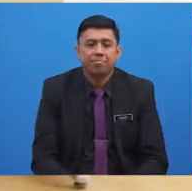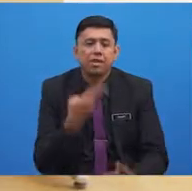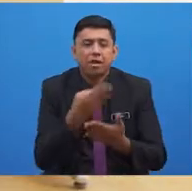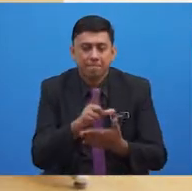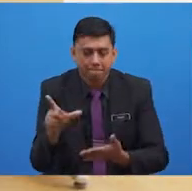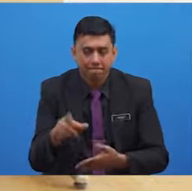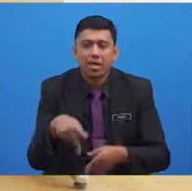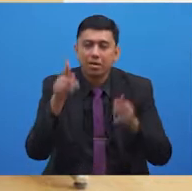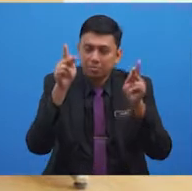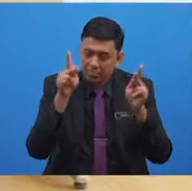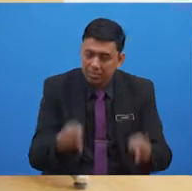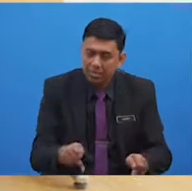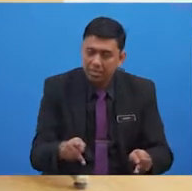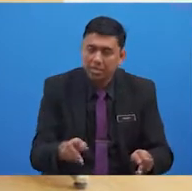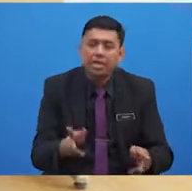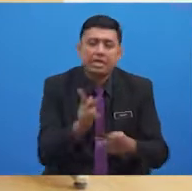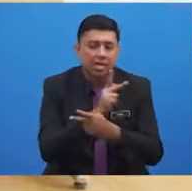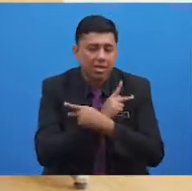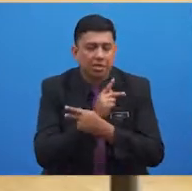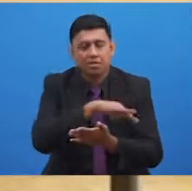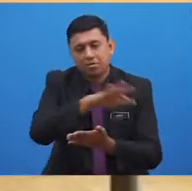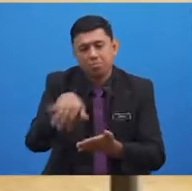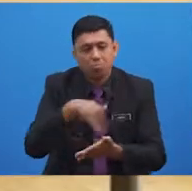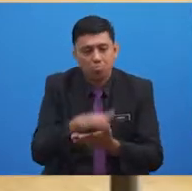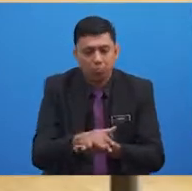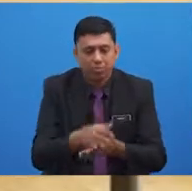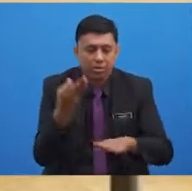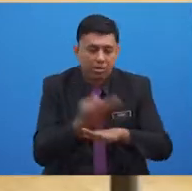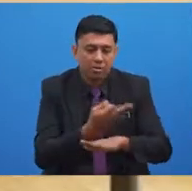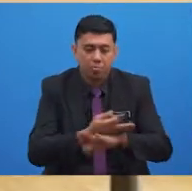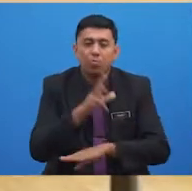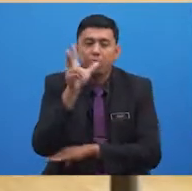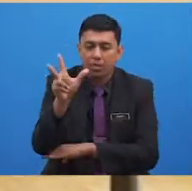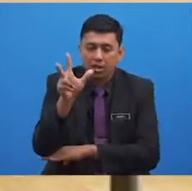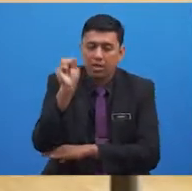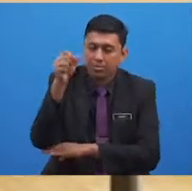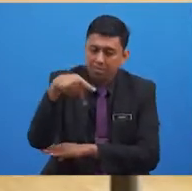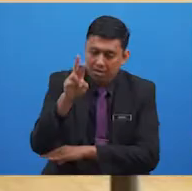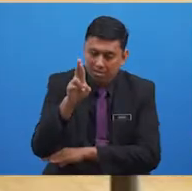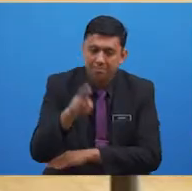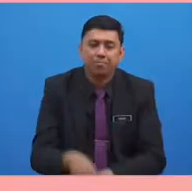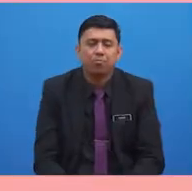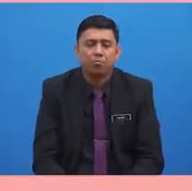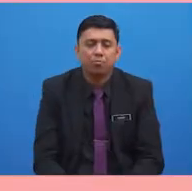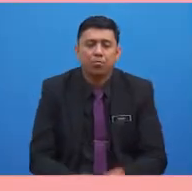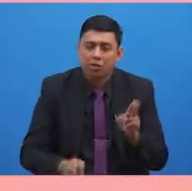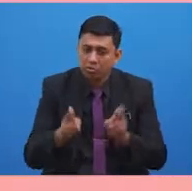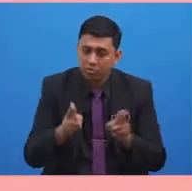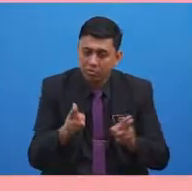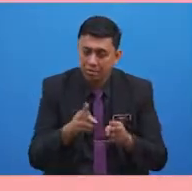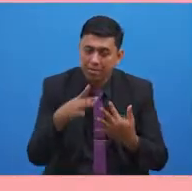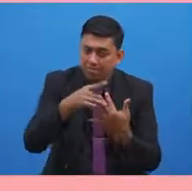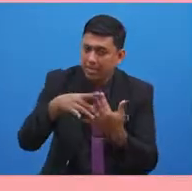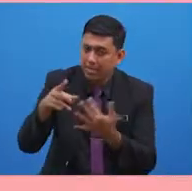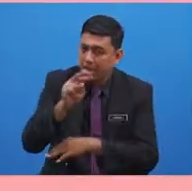Baiklah para pelajar yang dikasihi sekalian, fungsi ketiga SPR adalah menguruskan